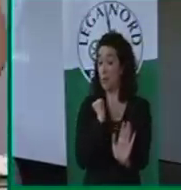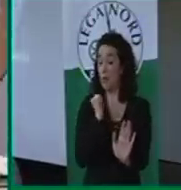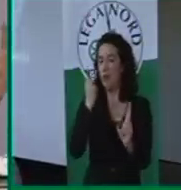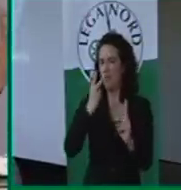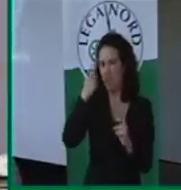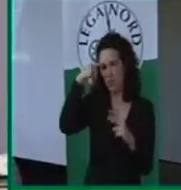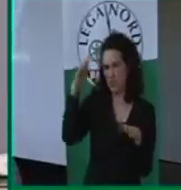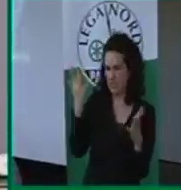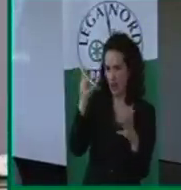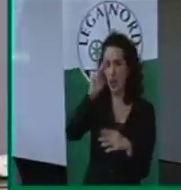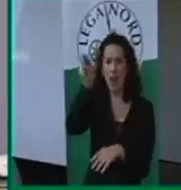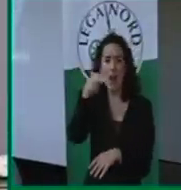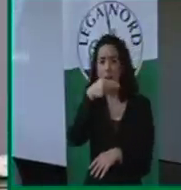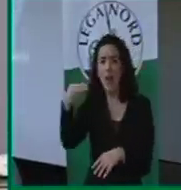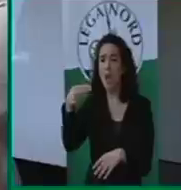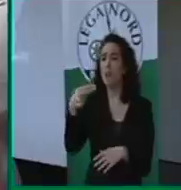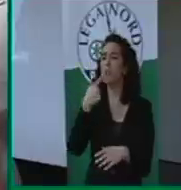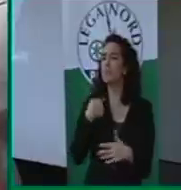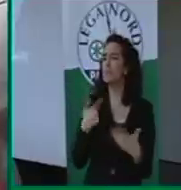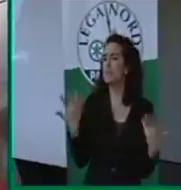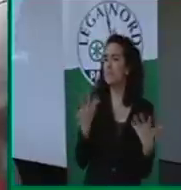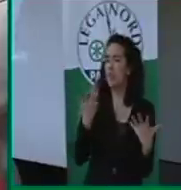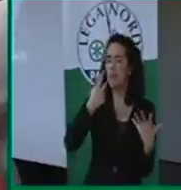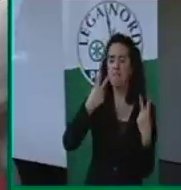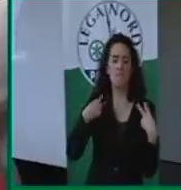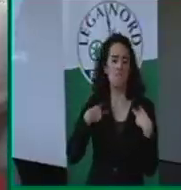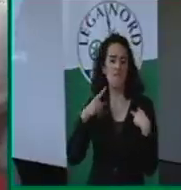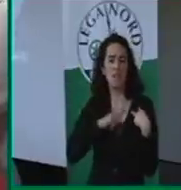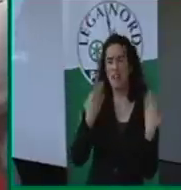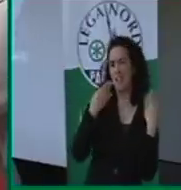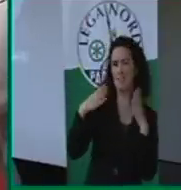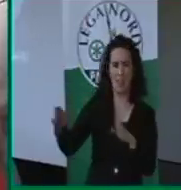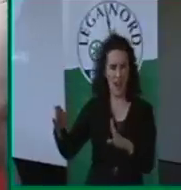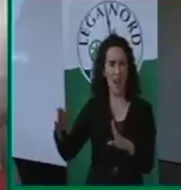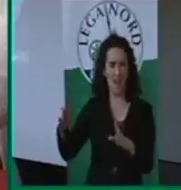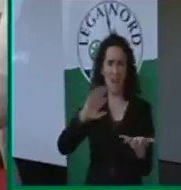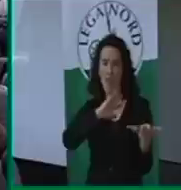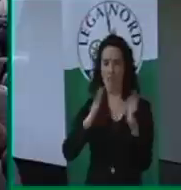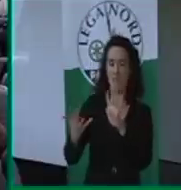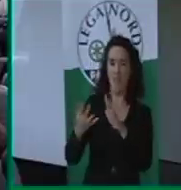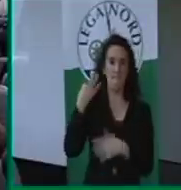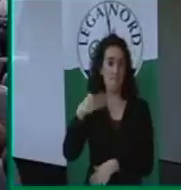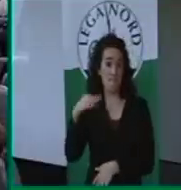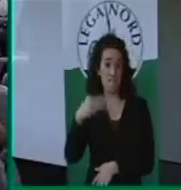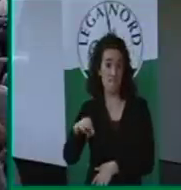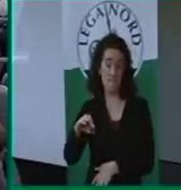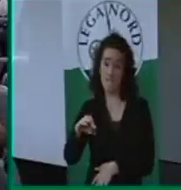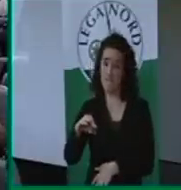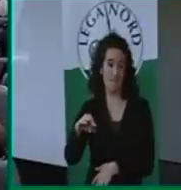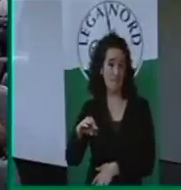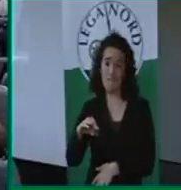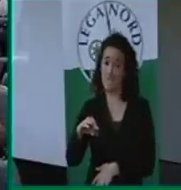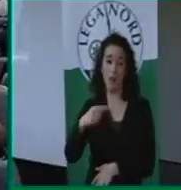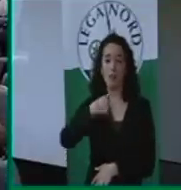quella moneta salvifica che ci avrebbe portato verso magnifiche sorti e progressive per